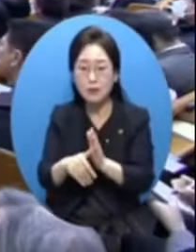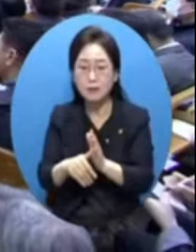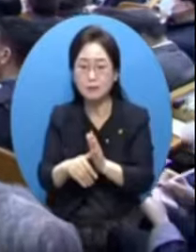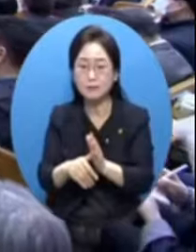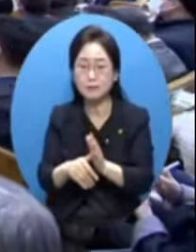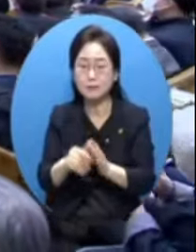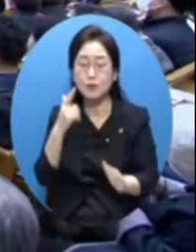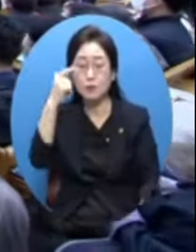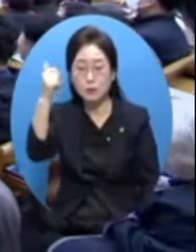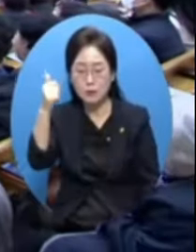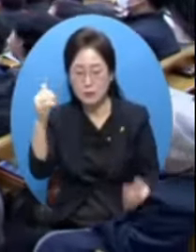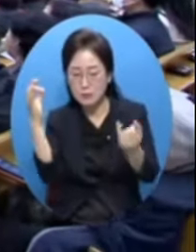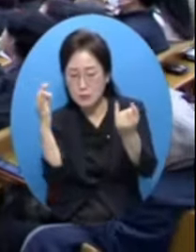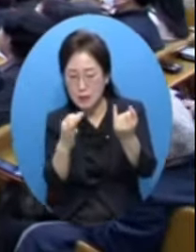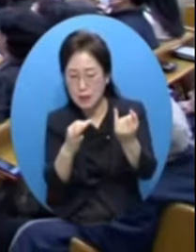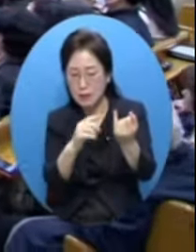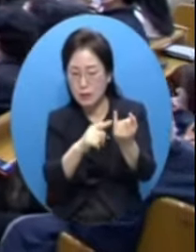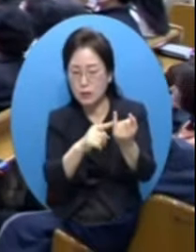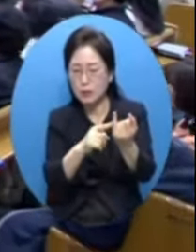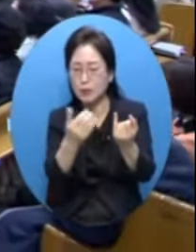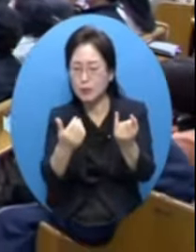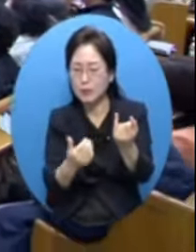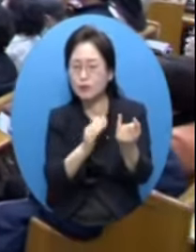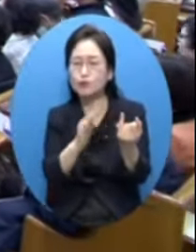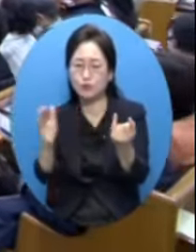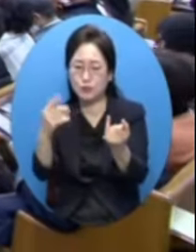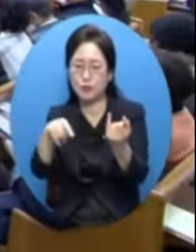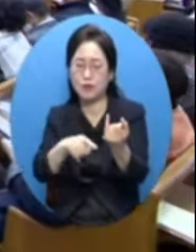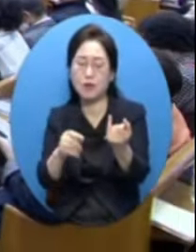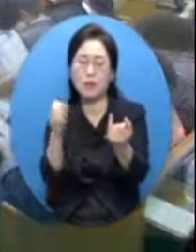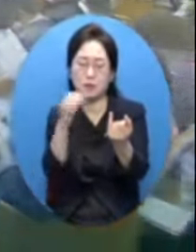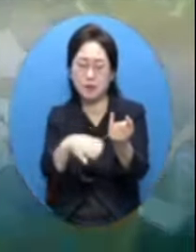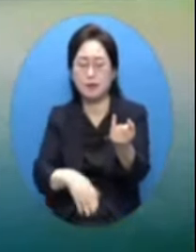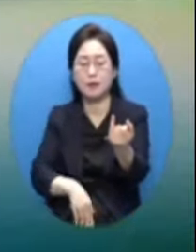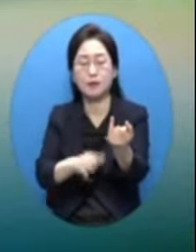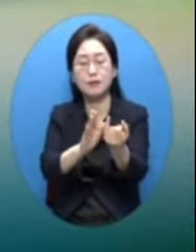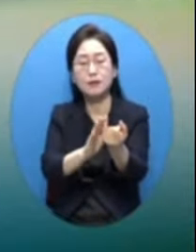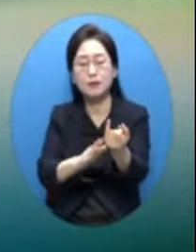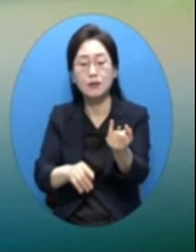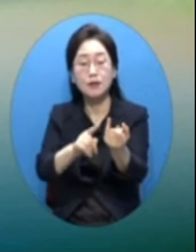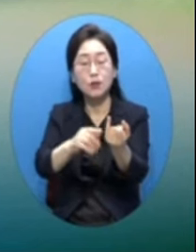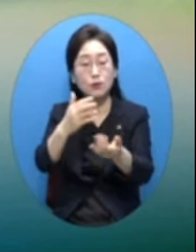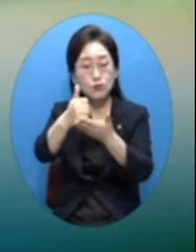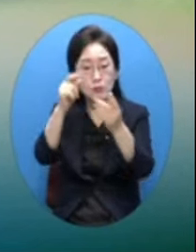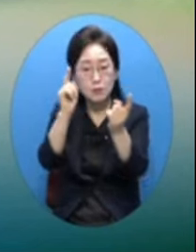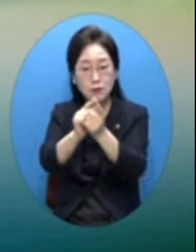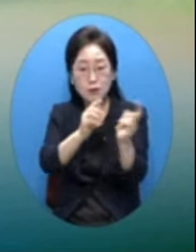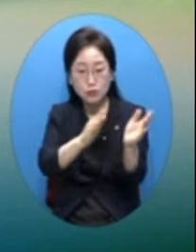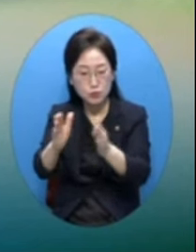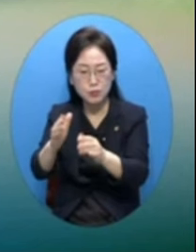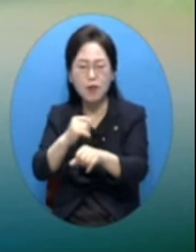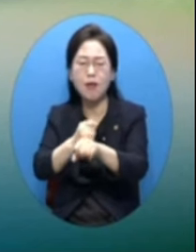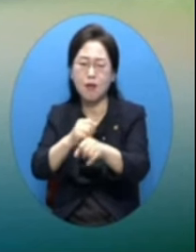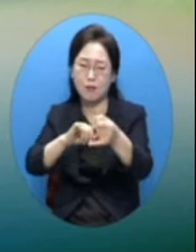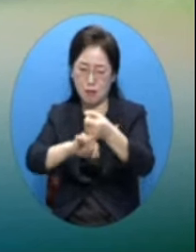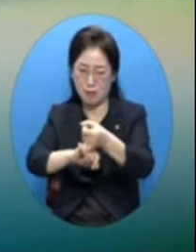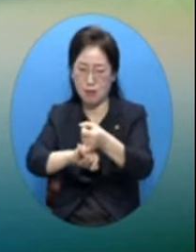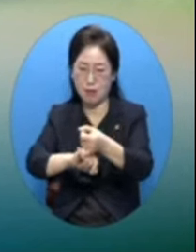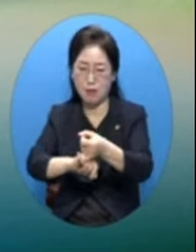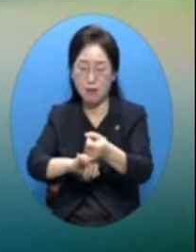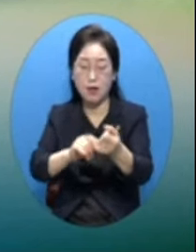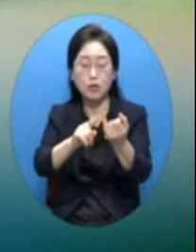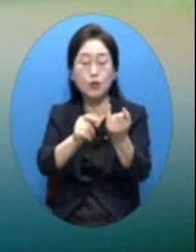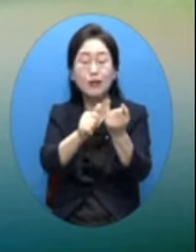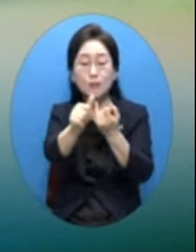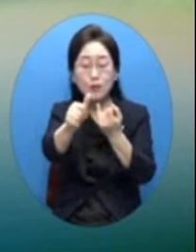목사님은 딸이 죽음을 맞이할 준비를 시키기 위해서 말을 꺼냅니다. 신이야, 너 주님 만날 준비를 해야 한다. 그리고 내 남편과